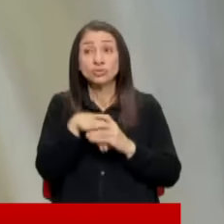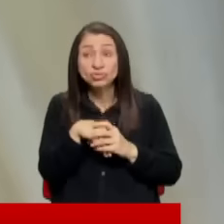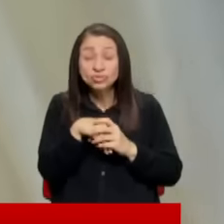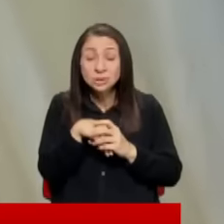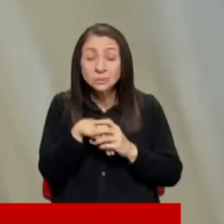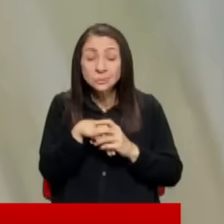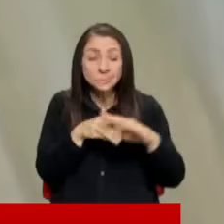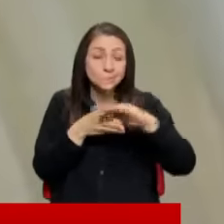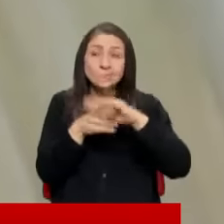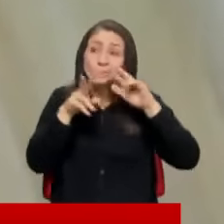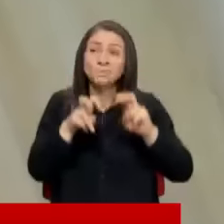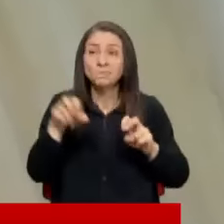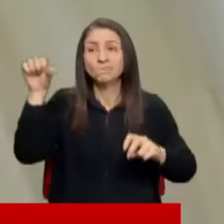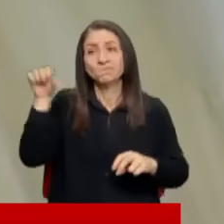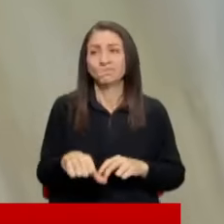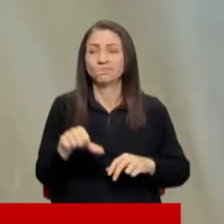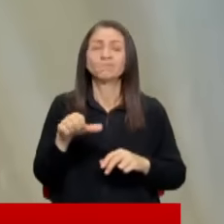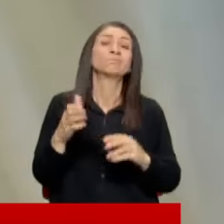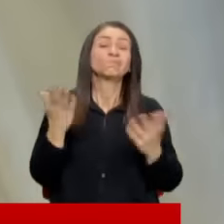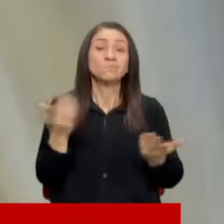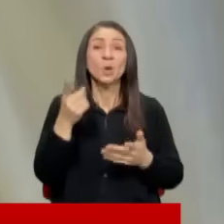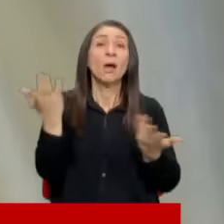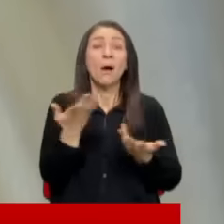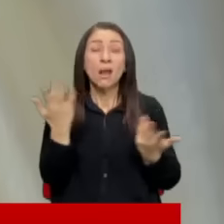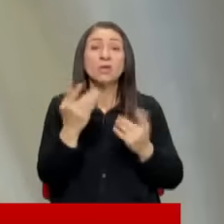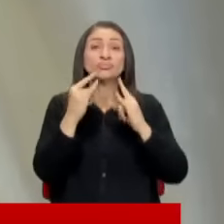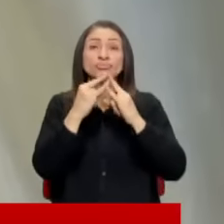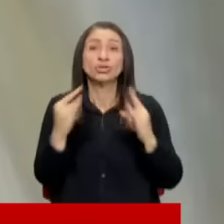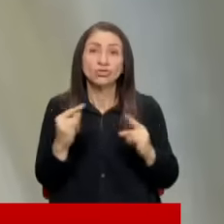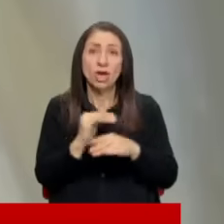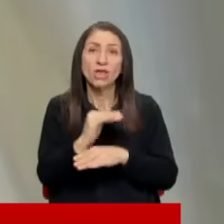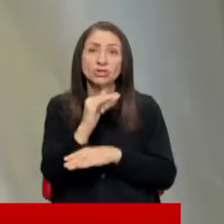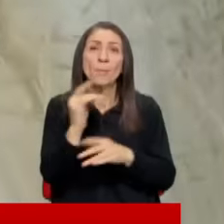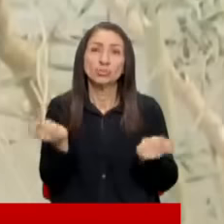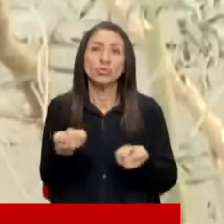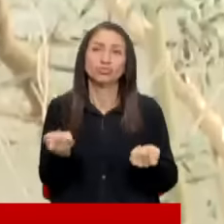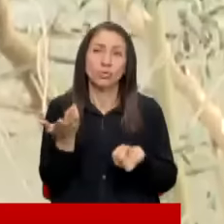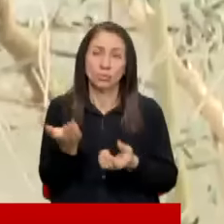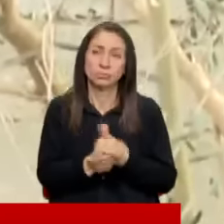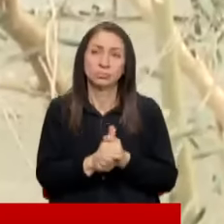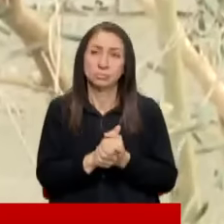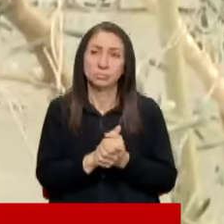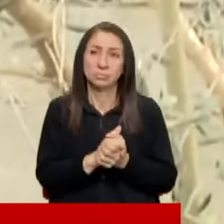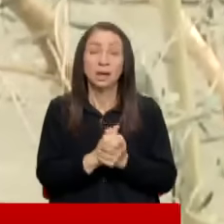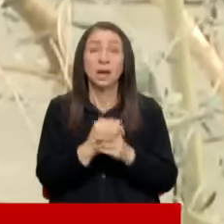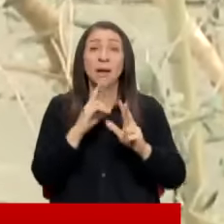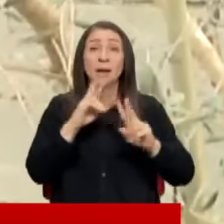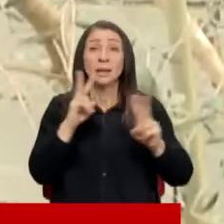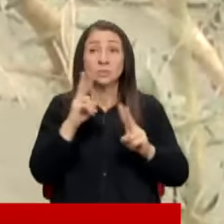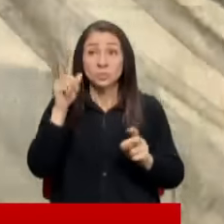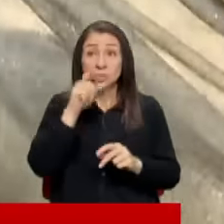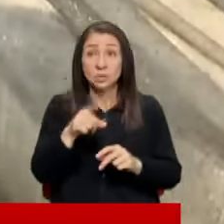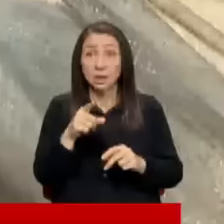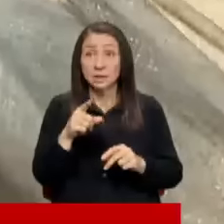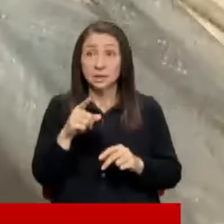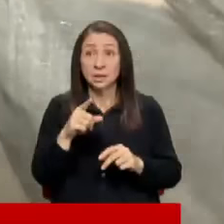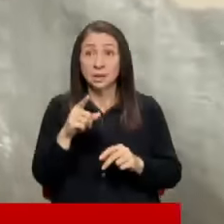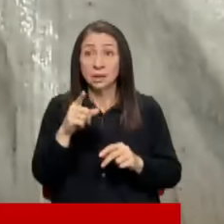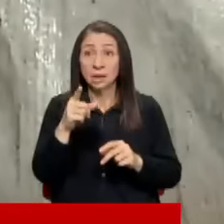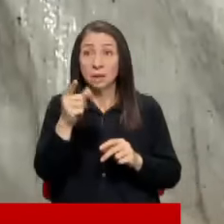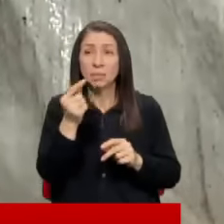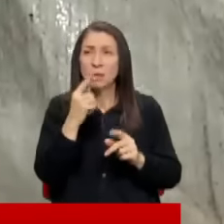içine girip oturamıyorlar. Onlar hala çadırda yaşam savaşı veriyor. Elektrik dolayı şahsi